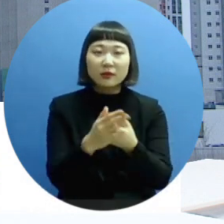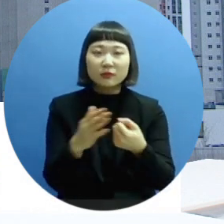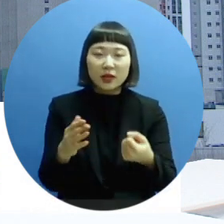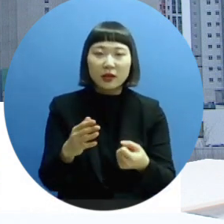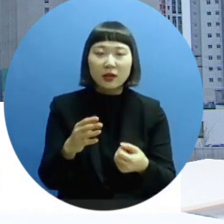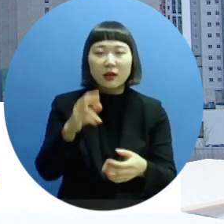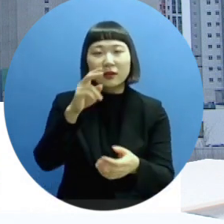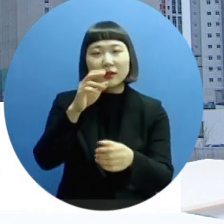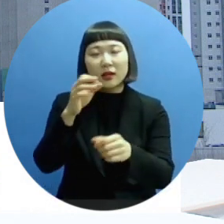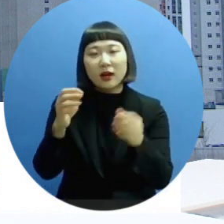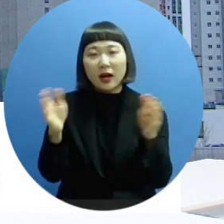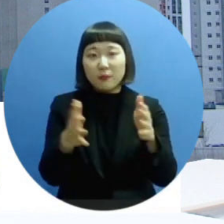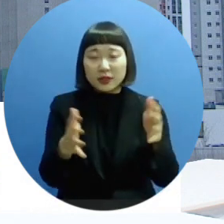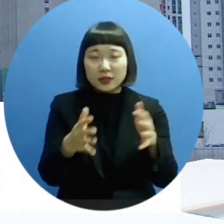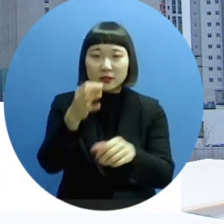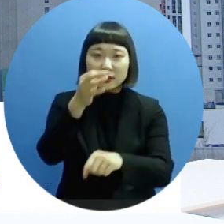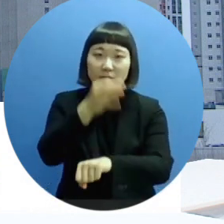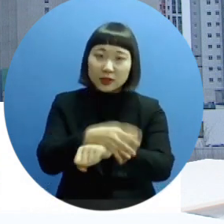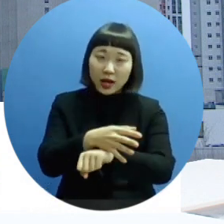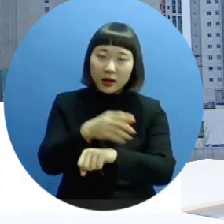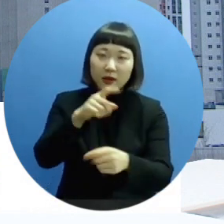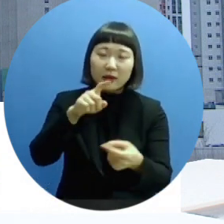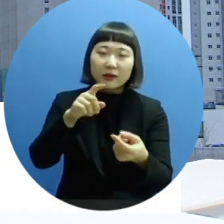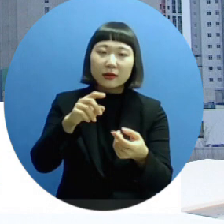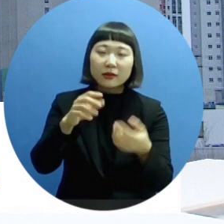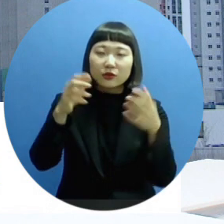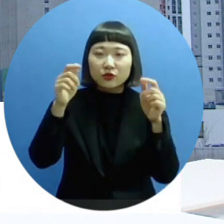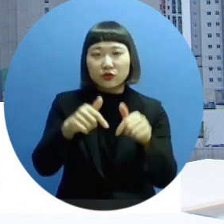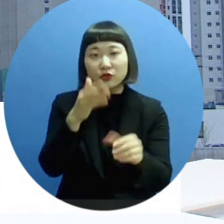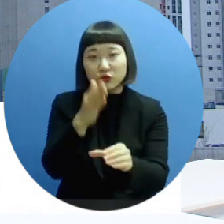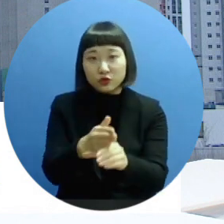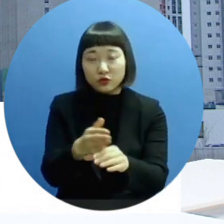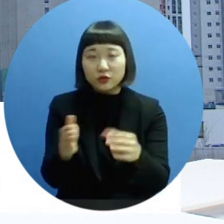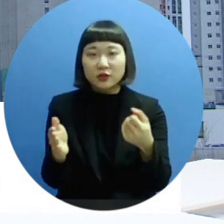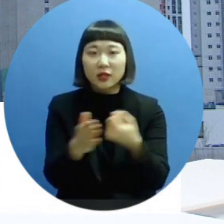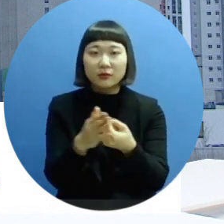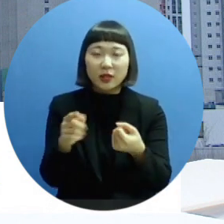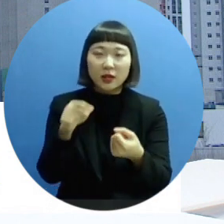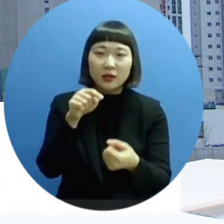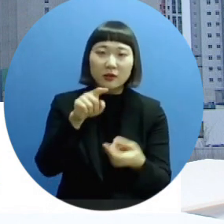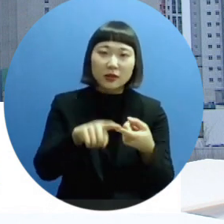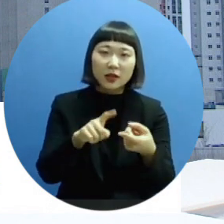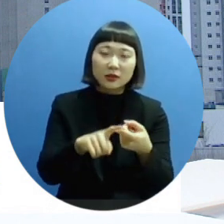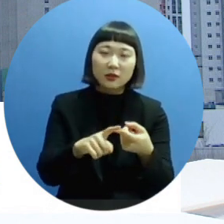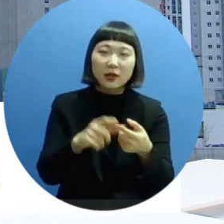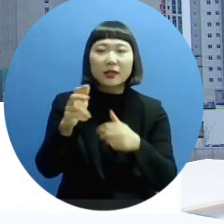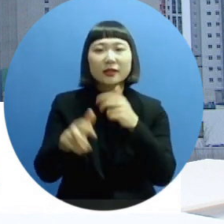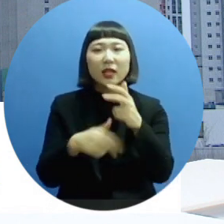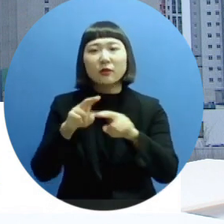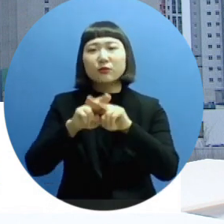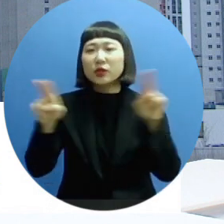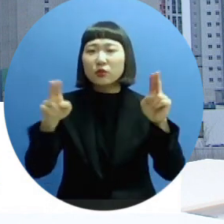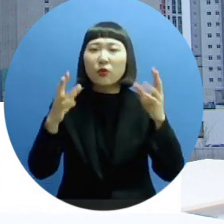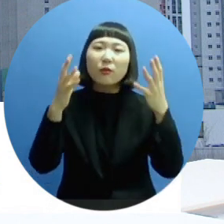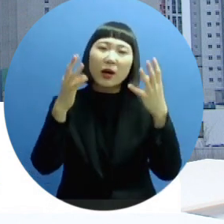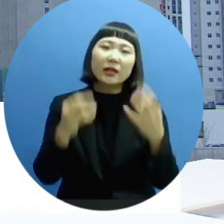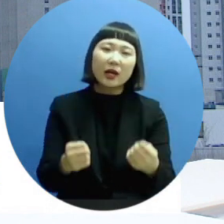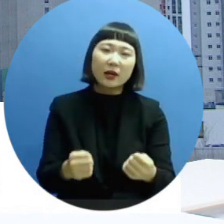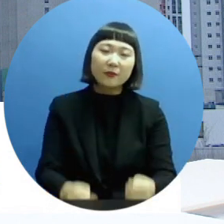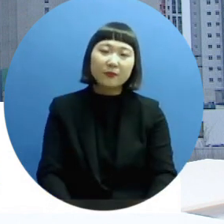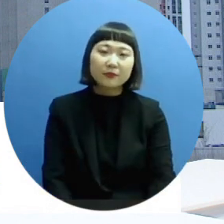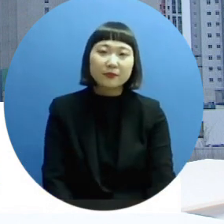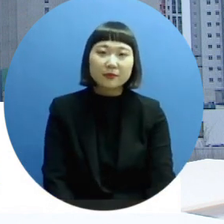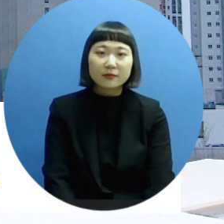있는데요. 최근 이미 분양한 아파트 건설 사업을 취소하려는 모습까지 나타나고 있습니다. LG 헬로비전 이관성